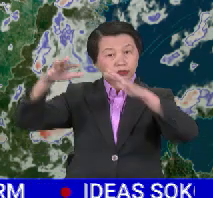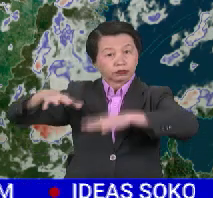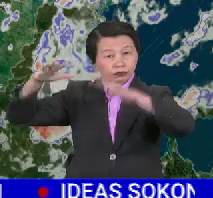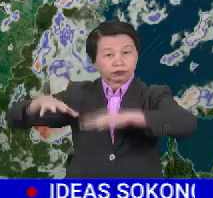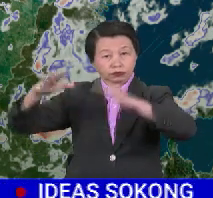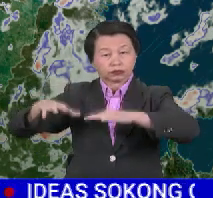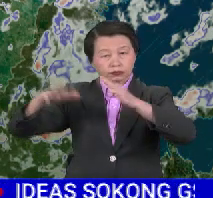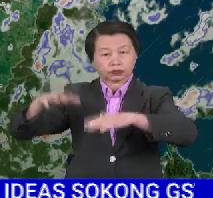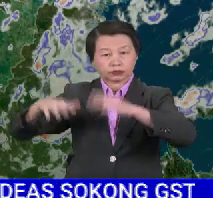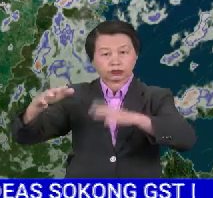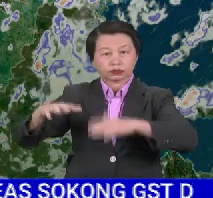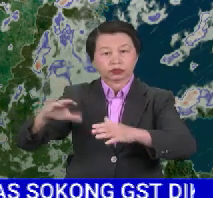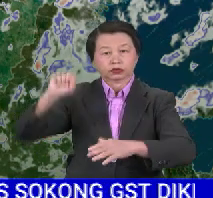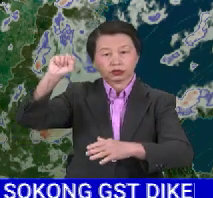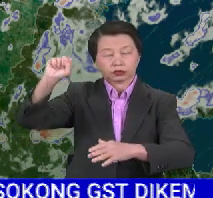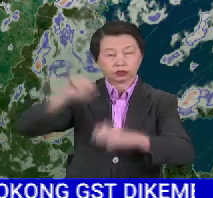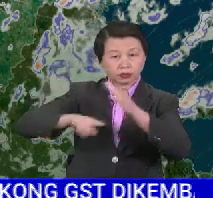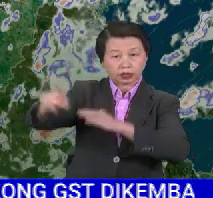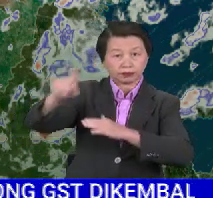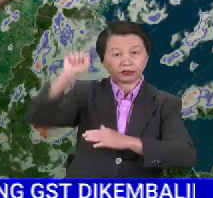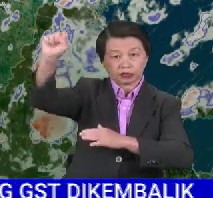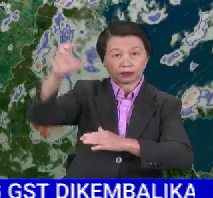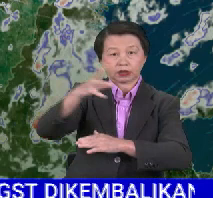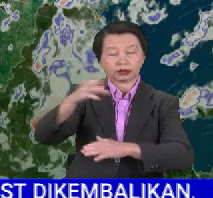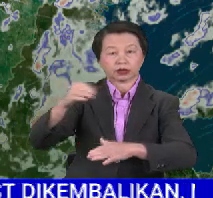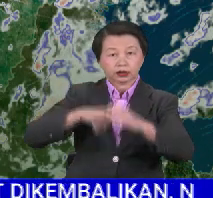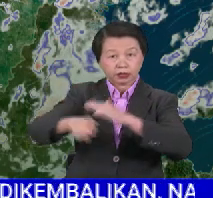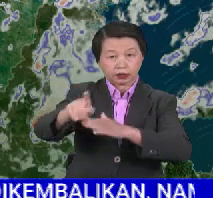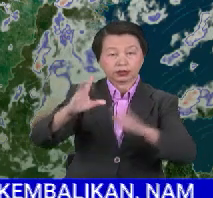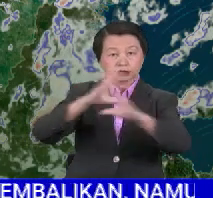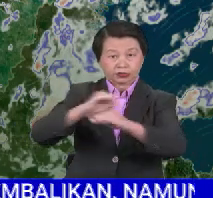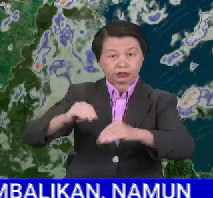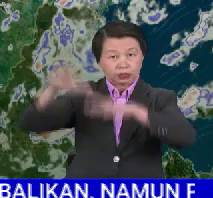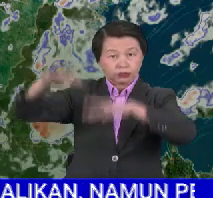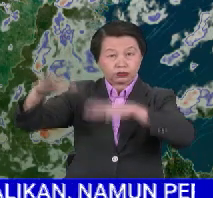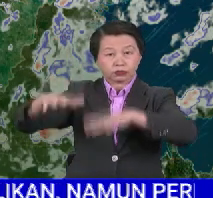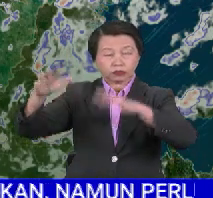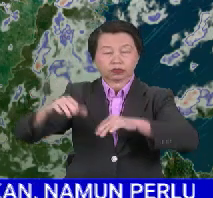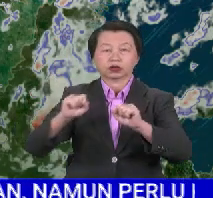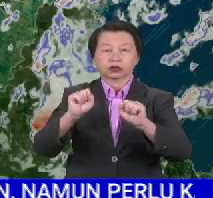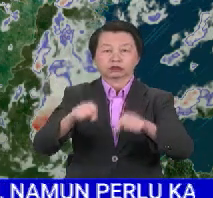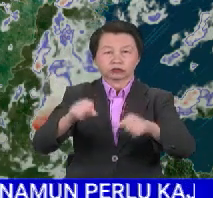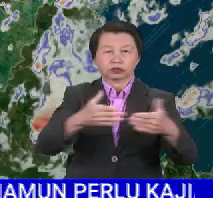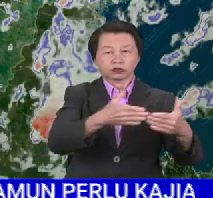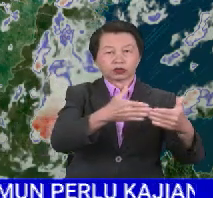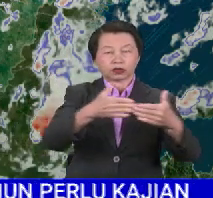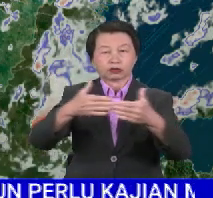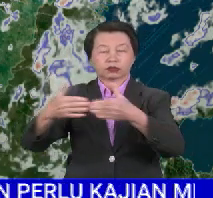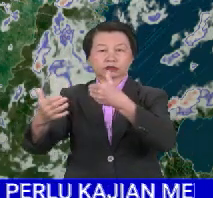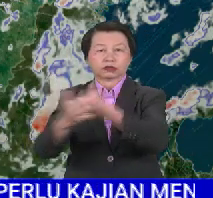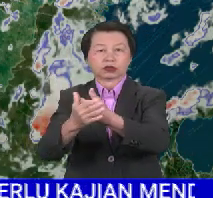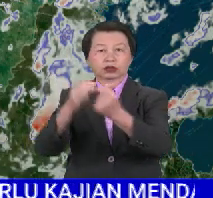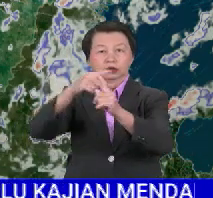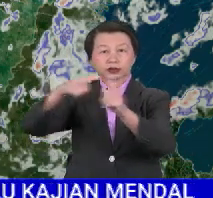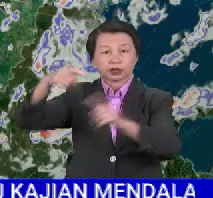yang sedang berlaku di pedalaman negeri Sabah dan juga pedalaman negeri Sarawak ini dijangkakan boleh berlarutan sehingga ke